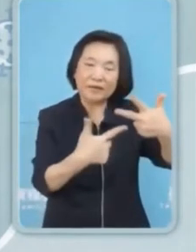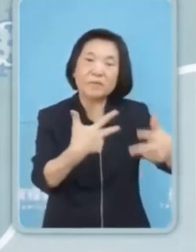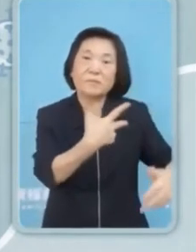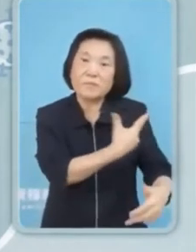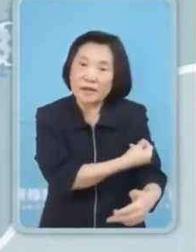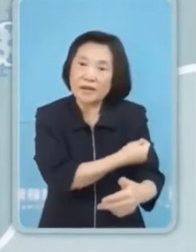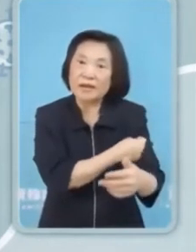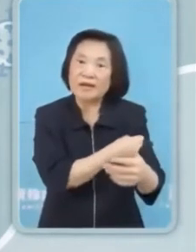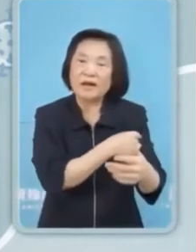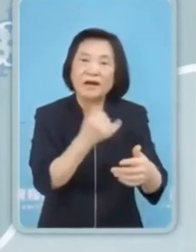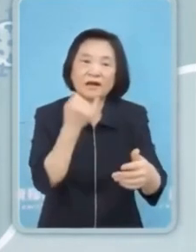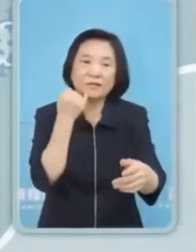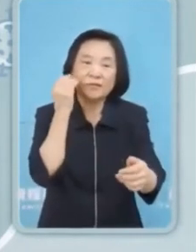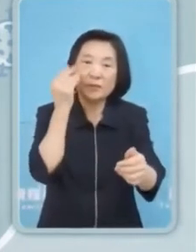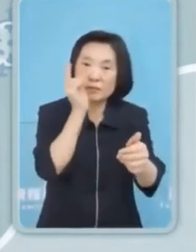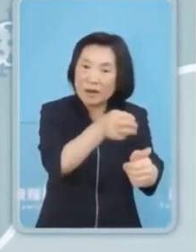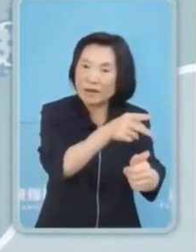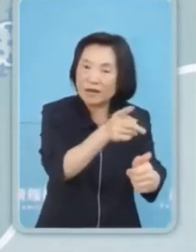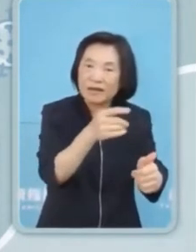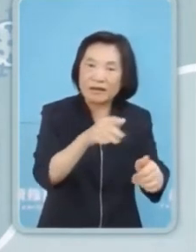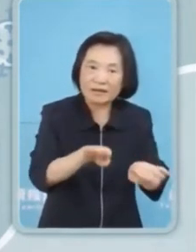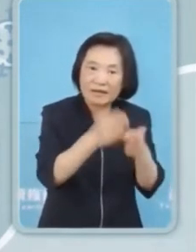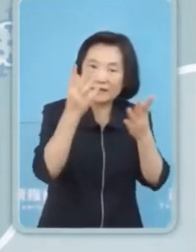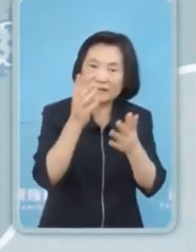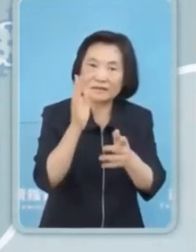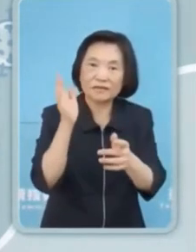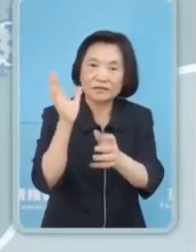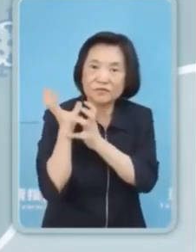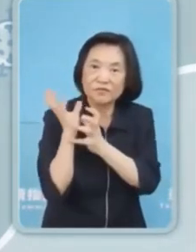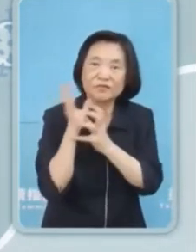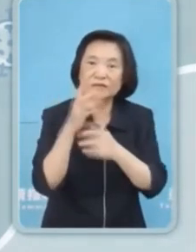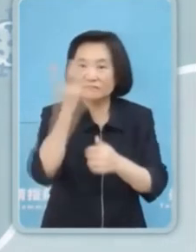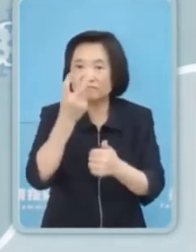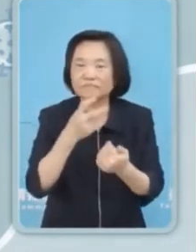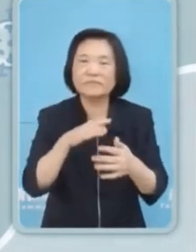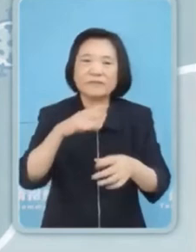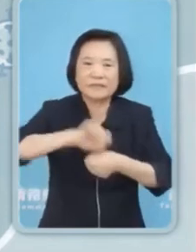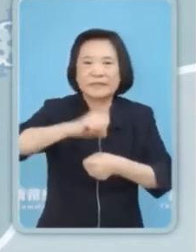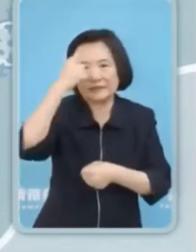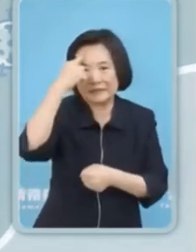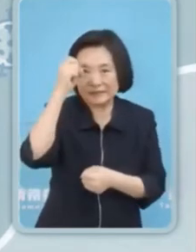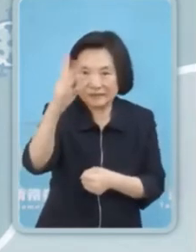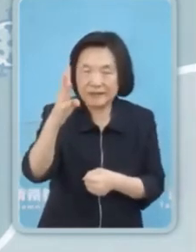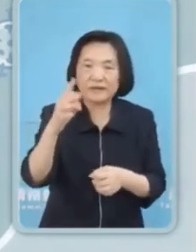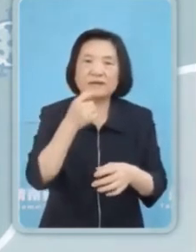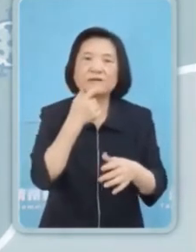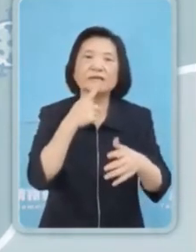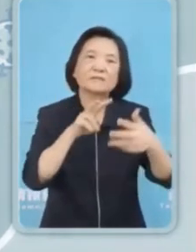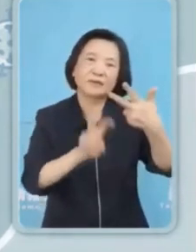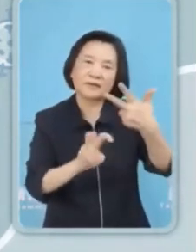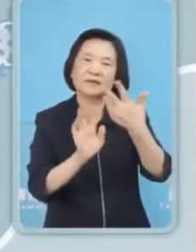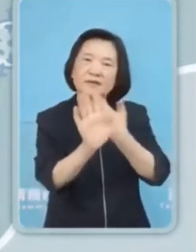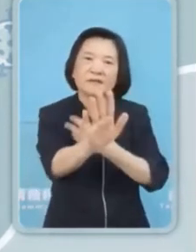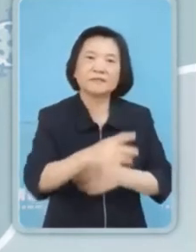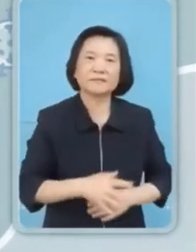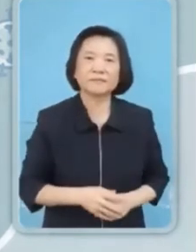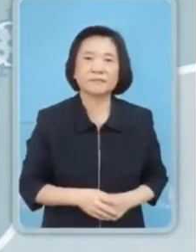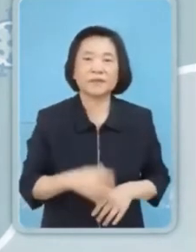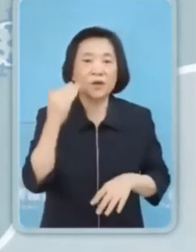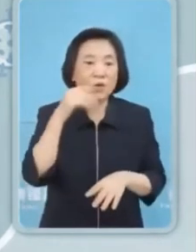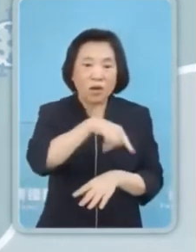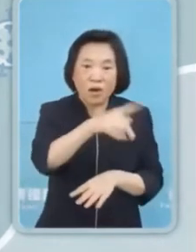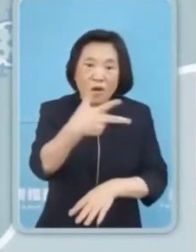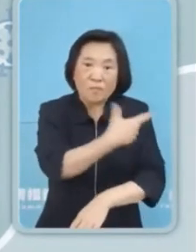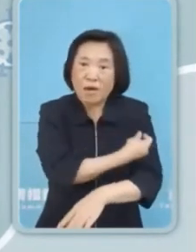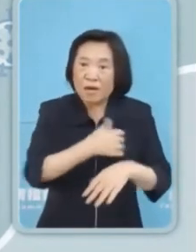完，那可以收托的日期就是7月20号，以此类推，7号就是往后加14天。少数的伙伴如果没有